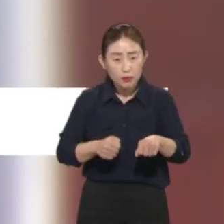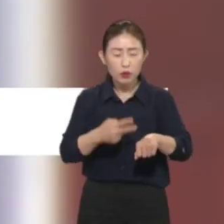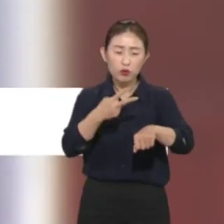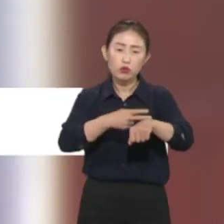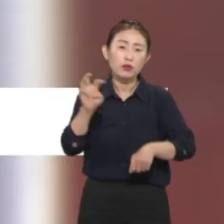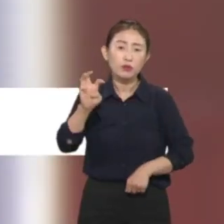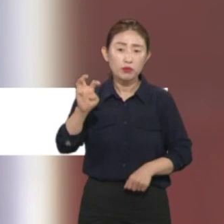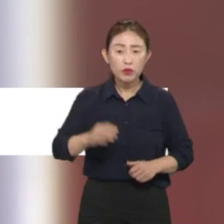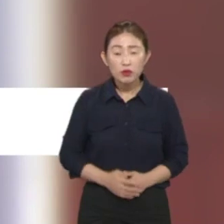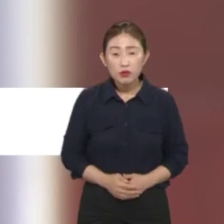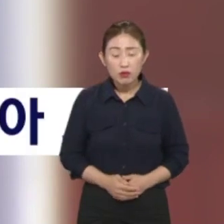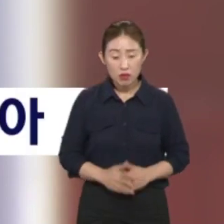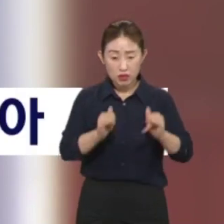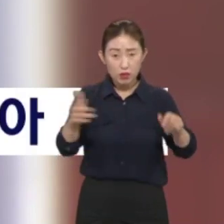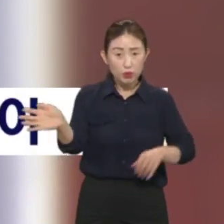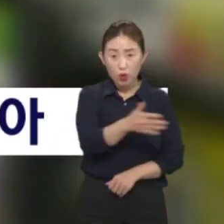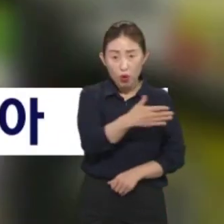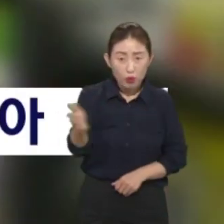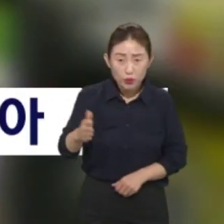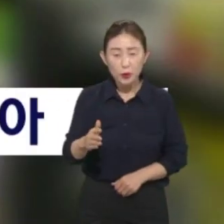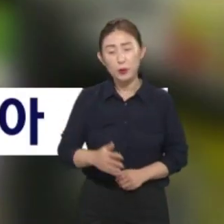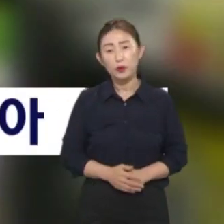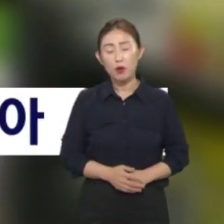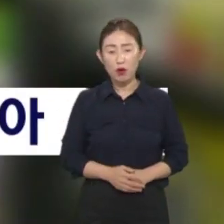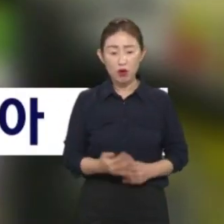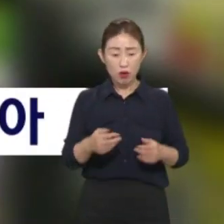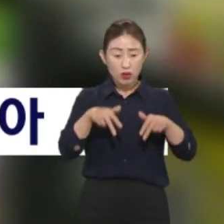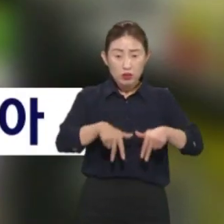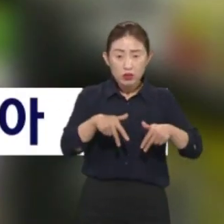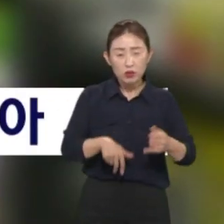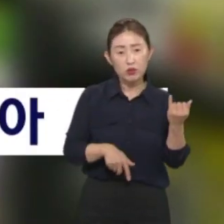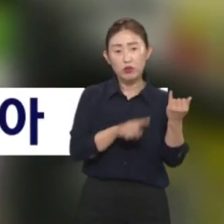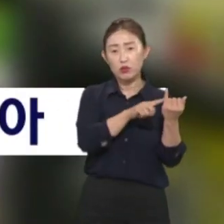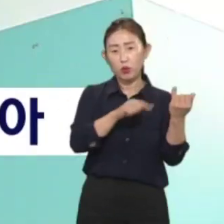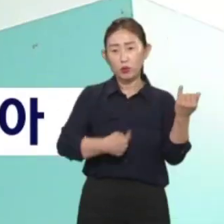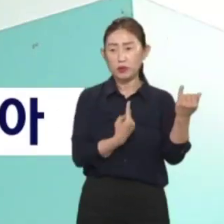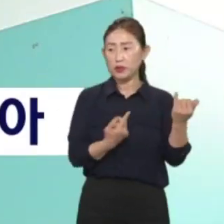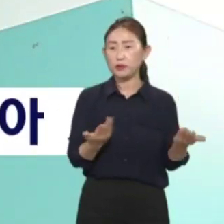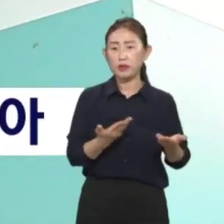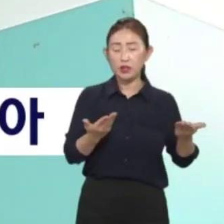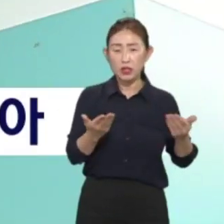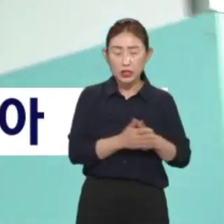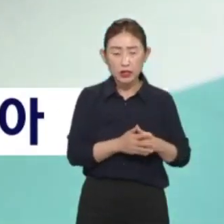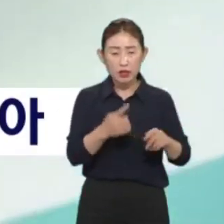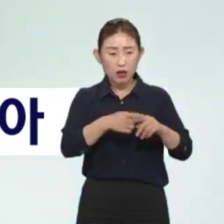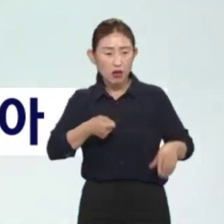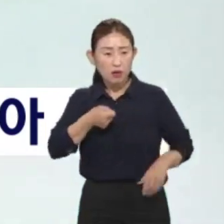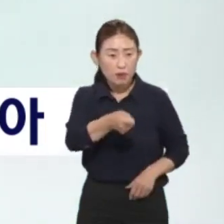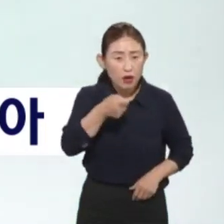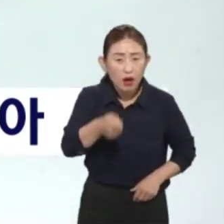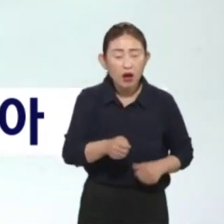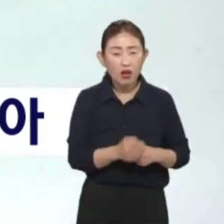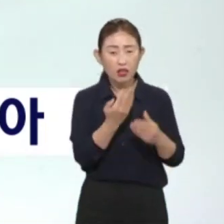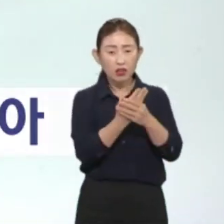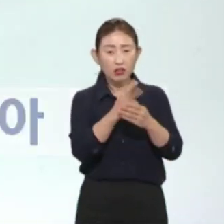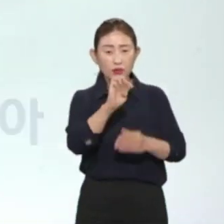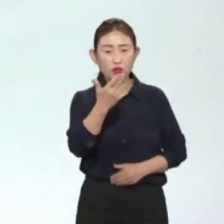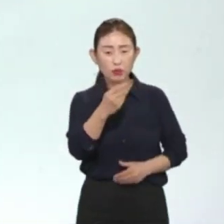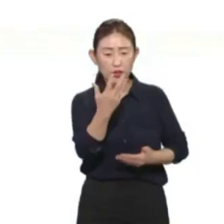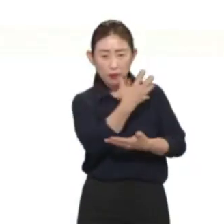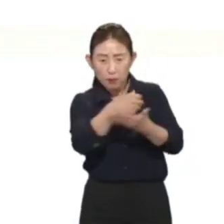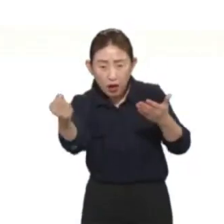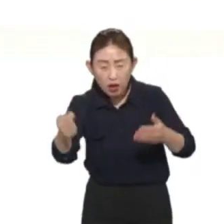반쯤. 인적이 드문 시각 홀로 근무하던 여직원을 협박해 현금 30만 원과 담배 4갑을 빼앗아 달아난